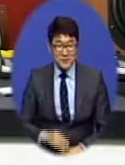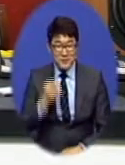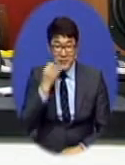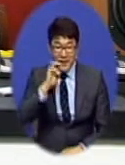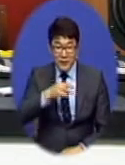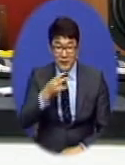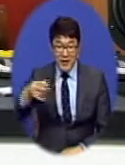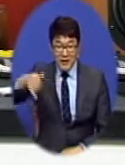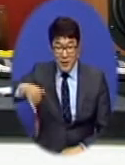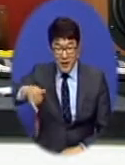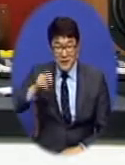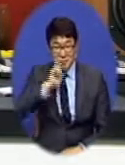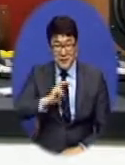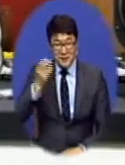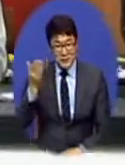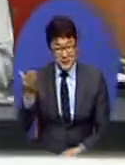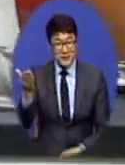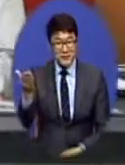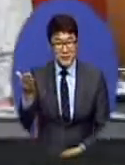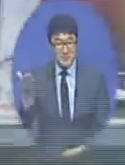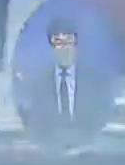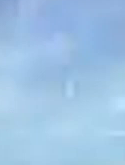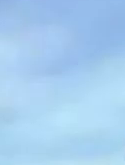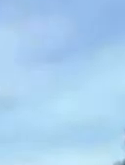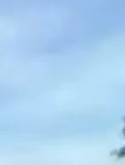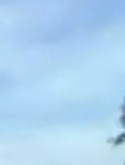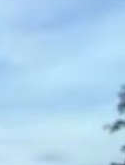부릅니다. 자주색 가방 음악 주세요.